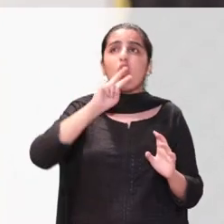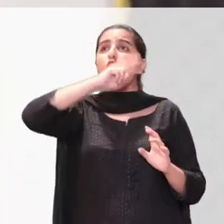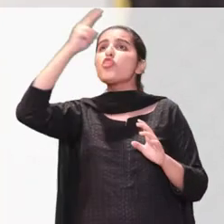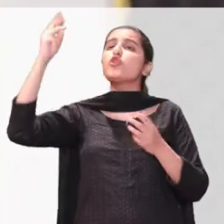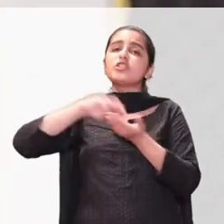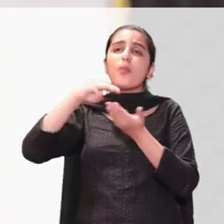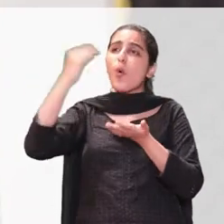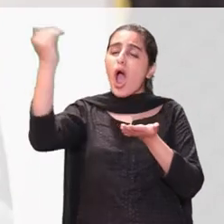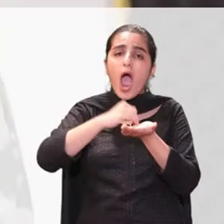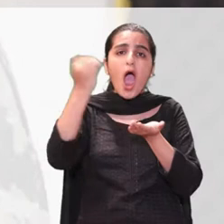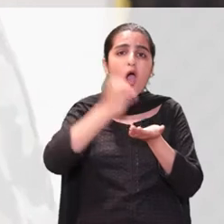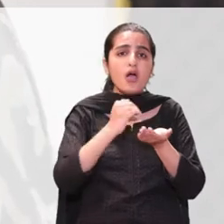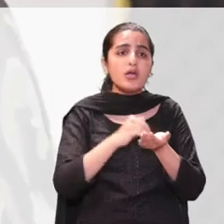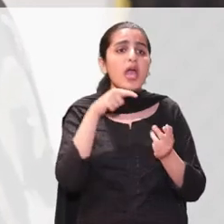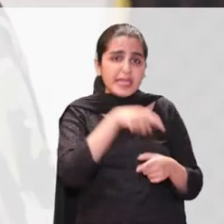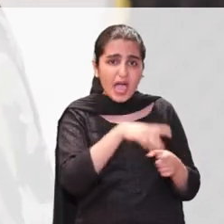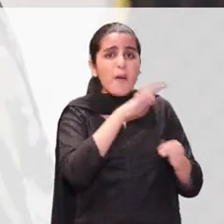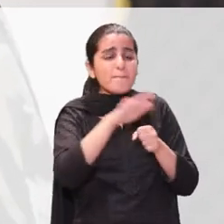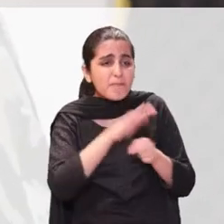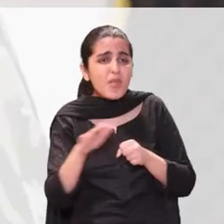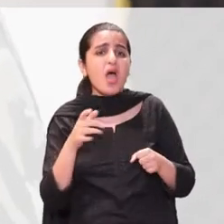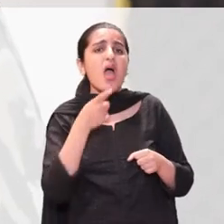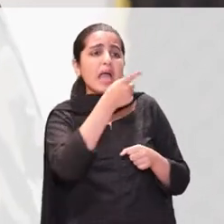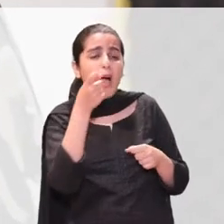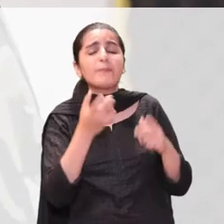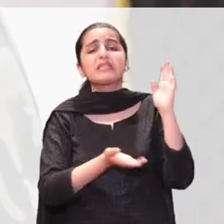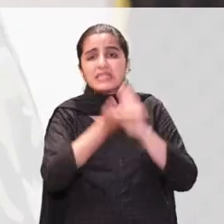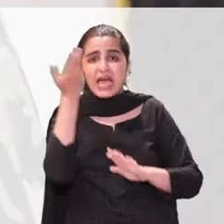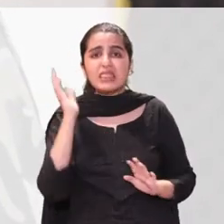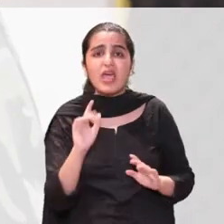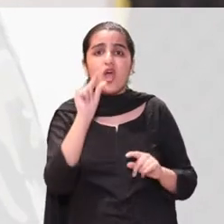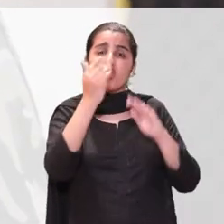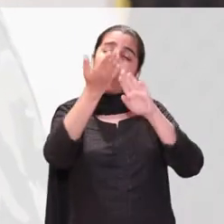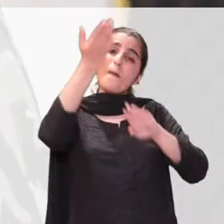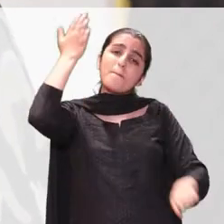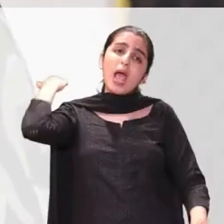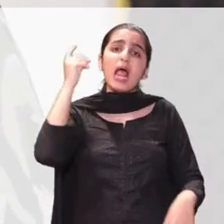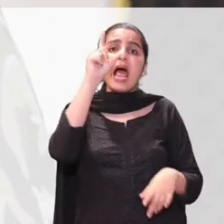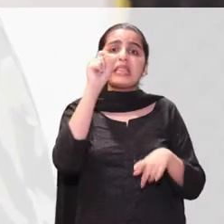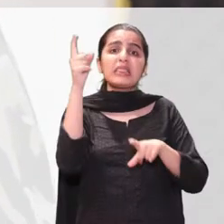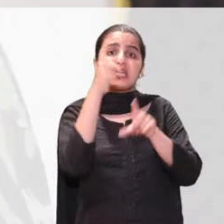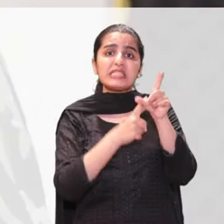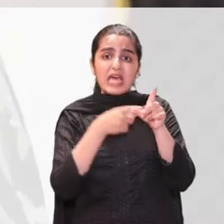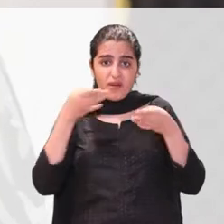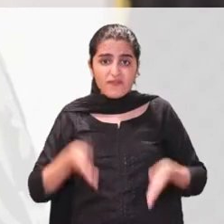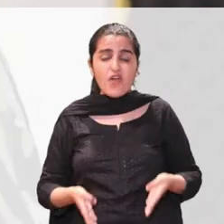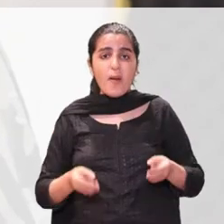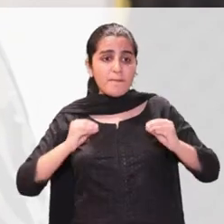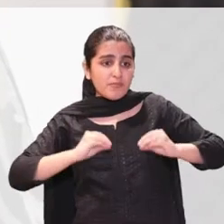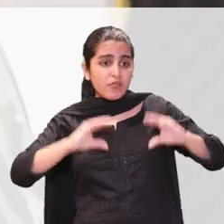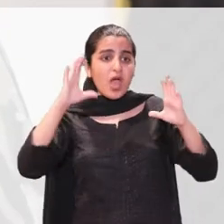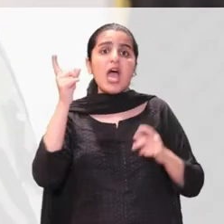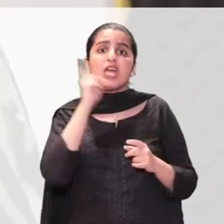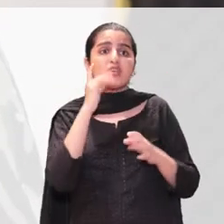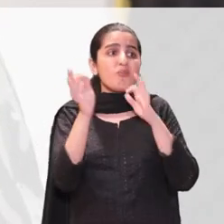मुश्किल हमारे अच्छे होते हैं यहां पर क्राइम बहुत ज्यादा है और अगर आप थोड़ा सा पीछे जाएं तो आपको पता चलेगा कि 10 साल में क्राइम